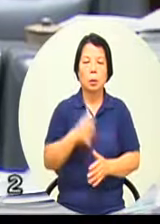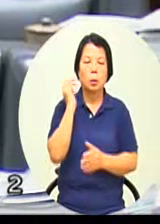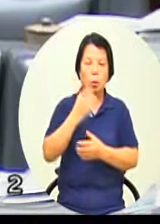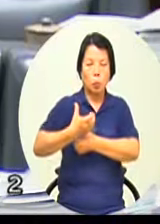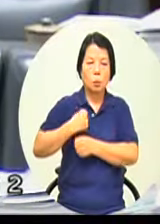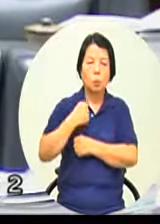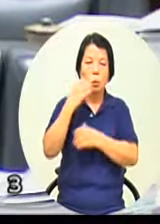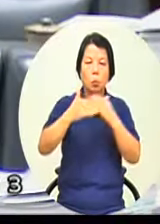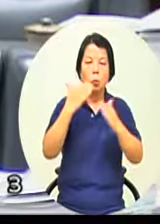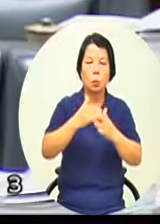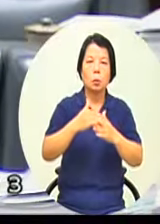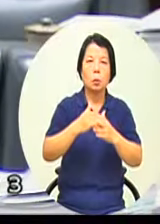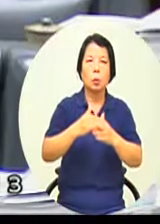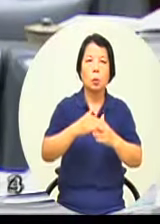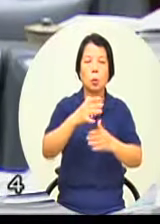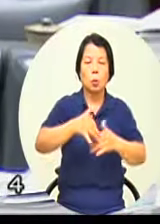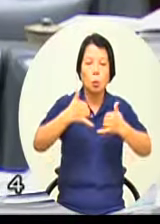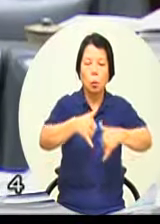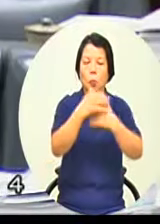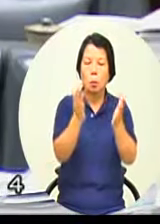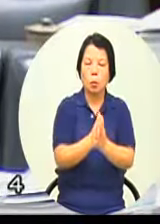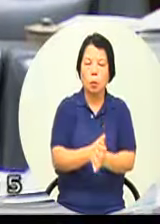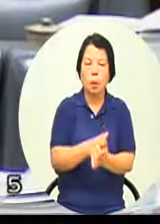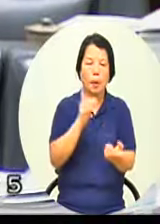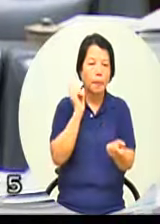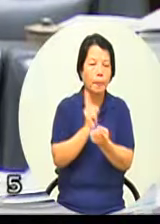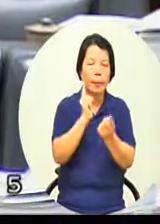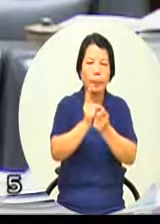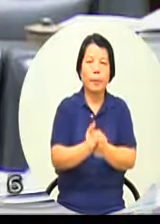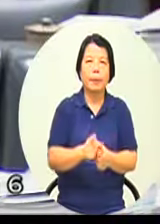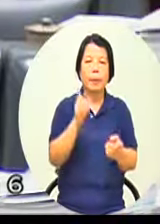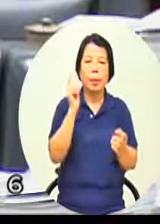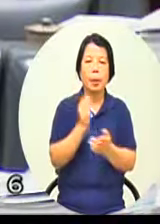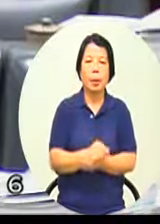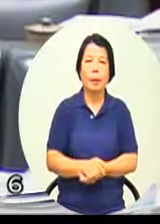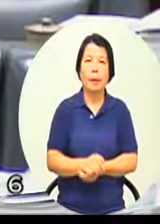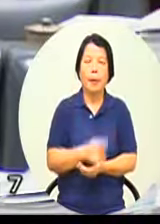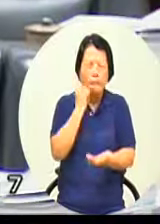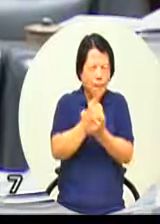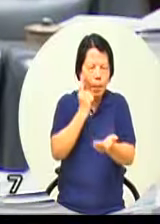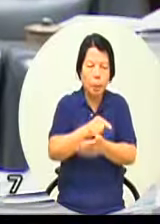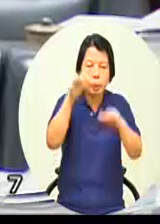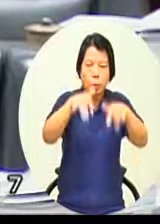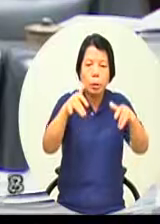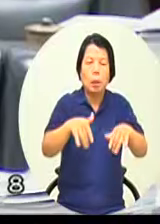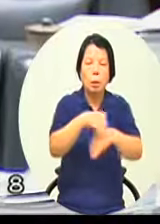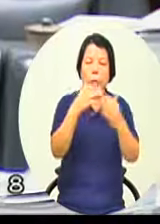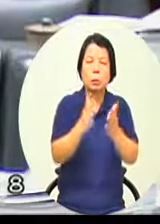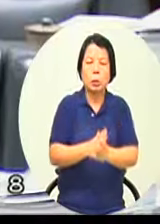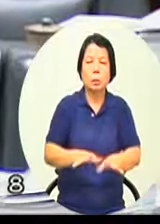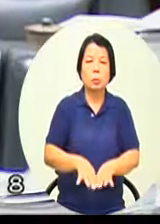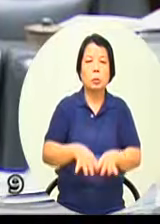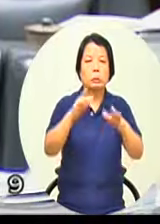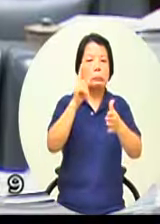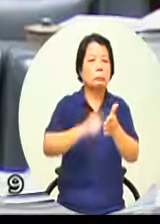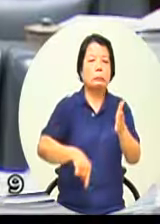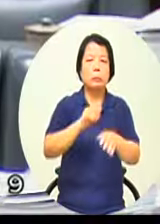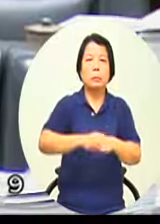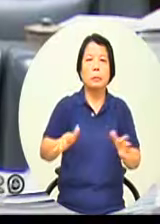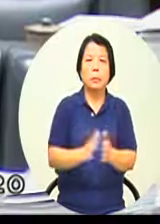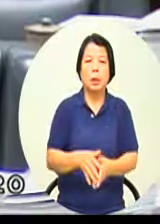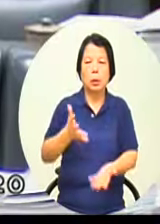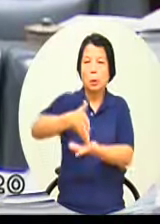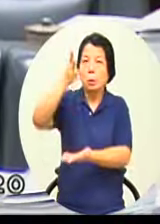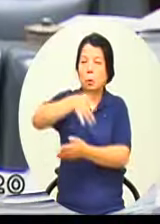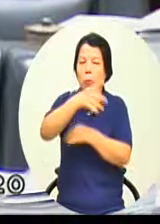经不是一两天了，是每次下大雨我们就害怕，每次下大雨我就想到那边是不是又在淹了、那栋大楼是苦